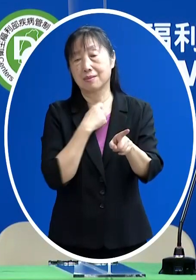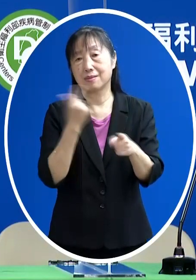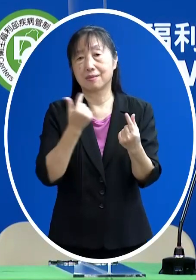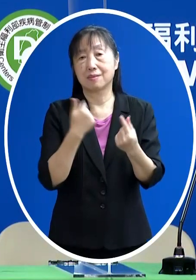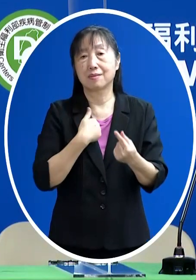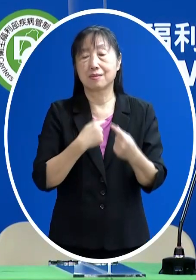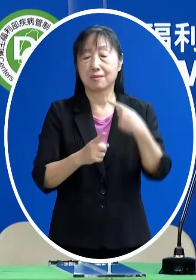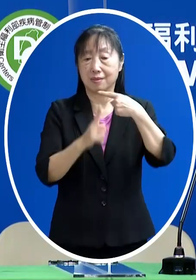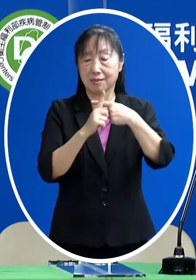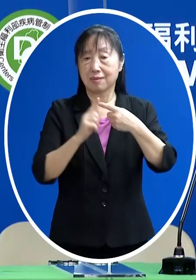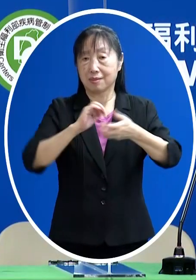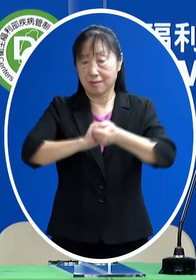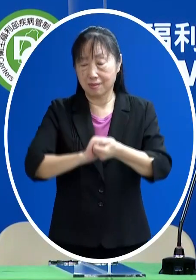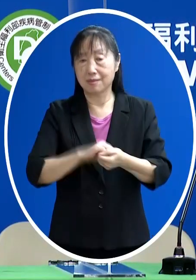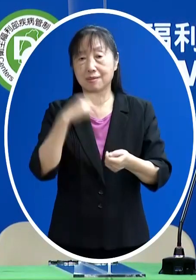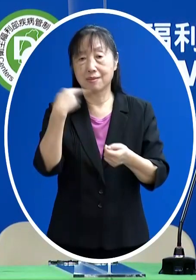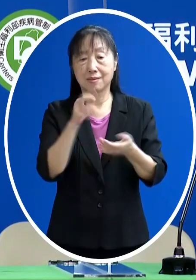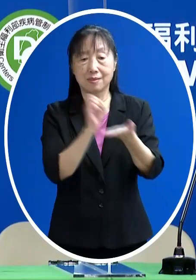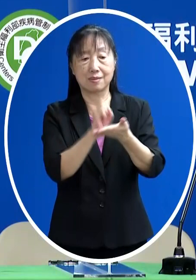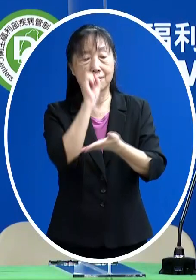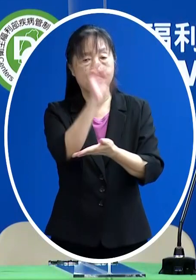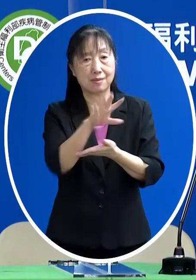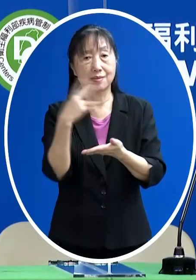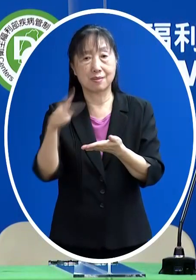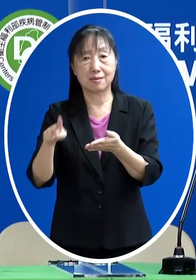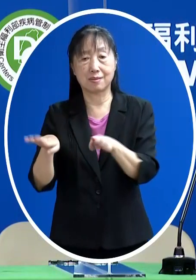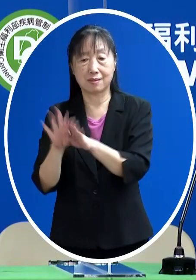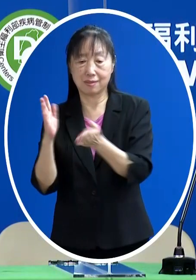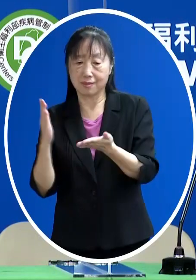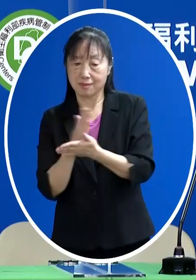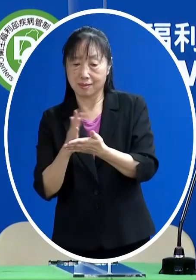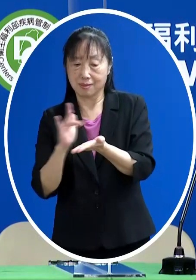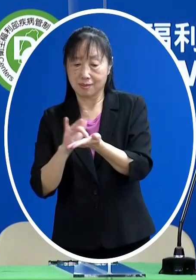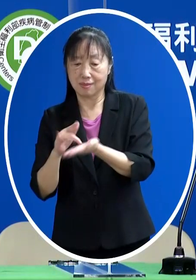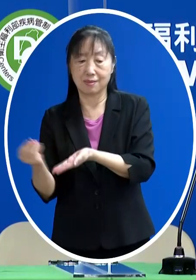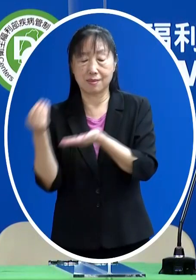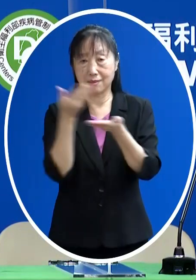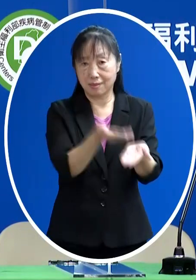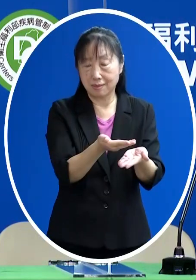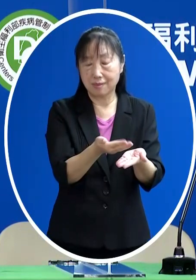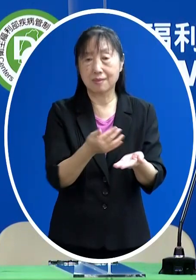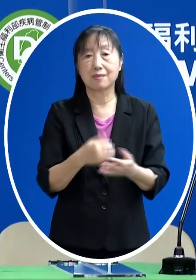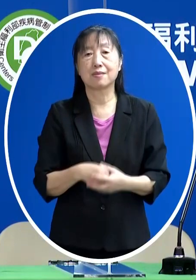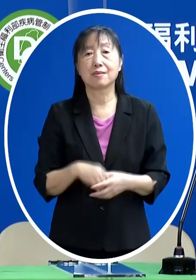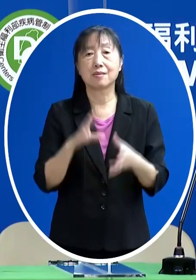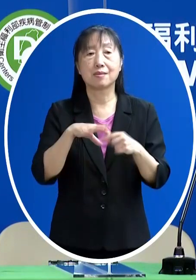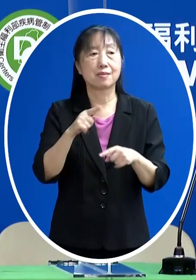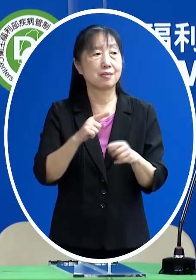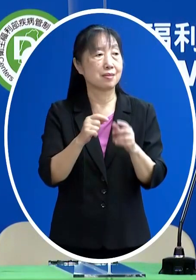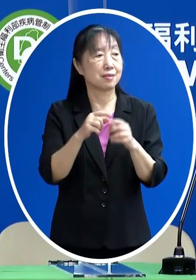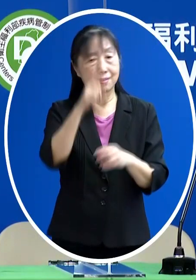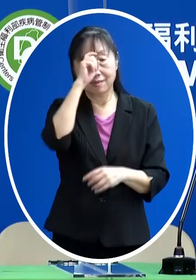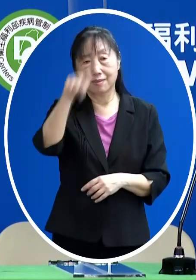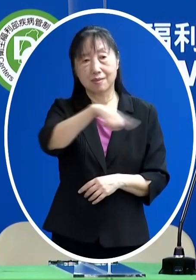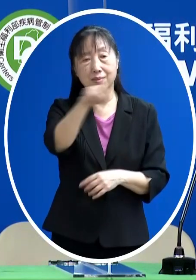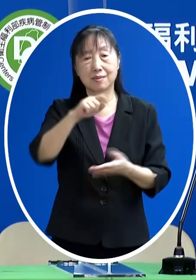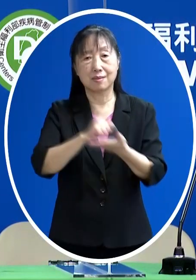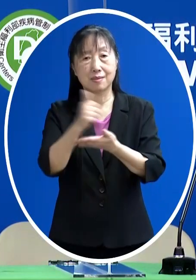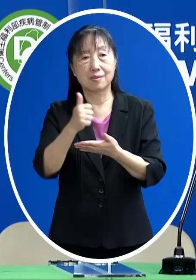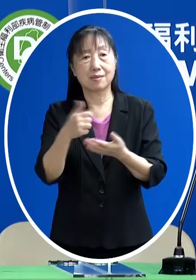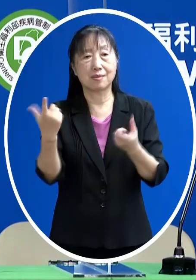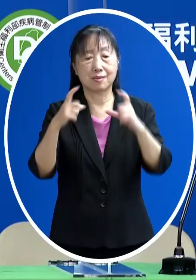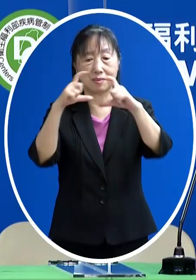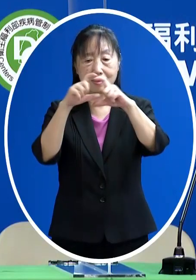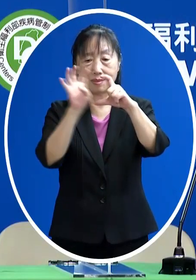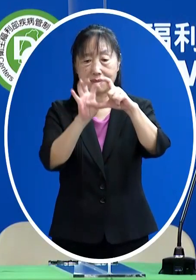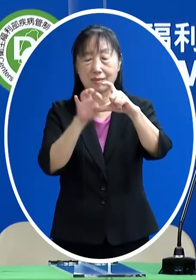通报、开药哦这些相关的流程。那么这边也拜托各位这个媒体哈，那帮我们把这个 QR code